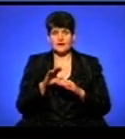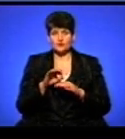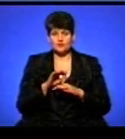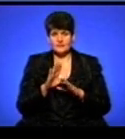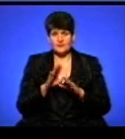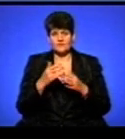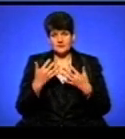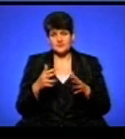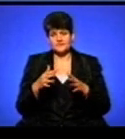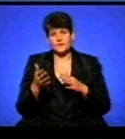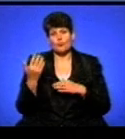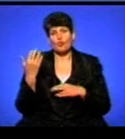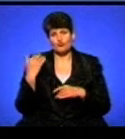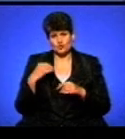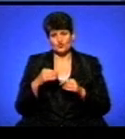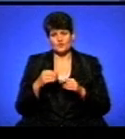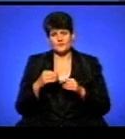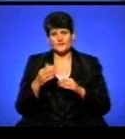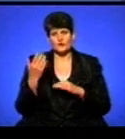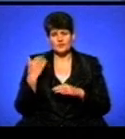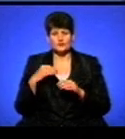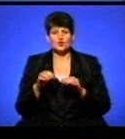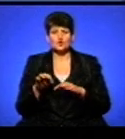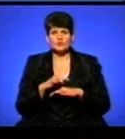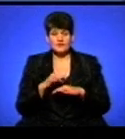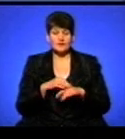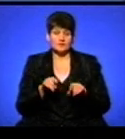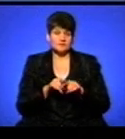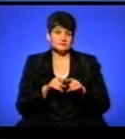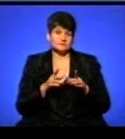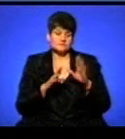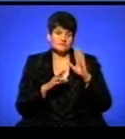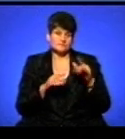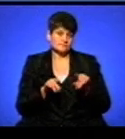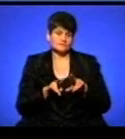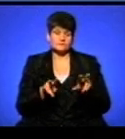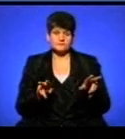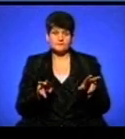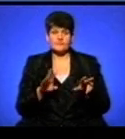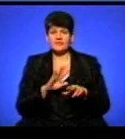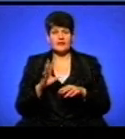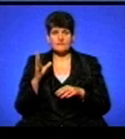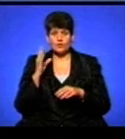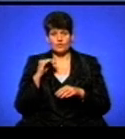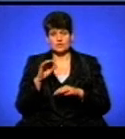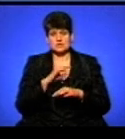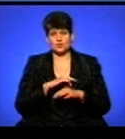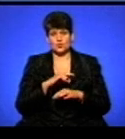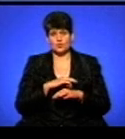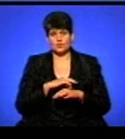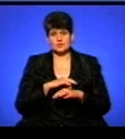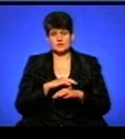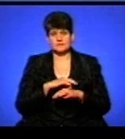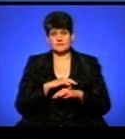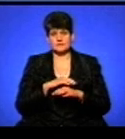а бувшого чоловіка, так само відповідно чоловіка, не враховуються доходи